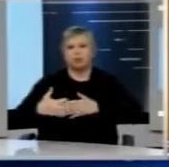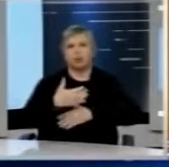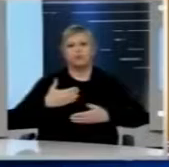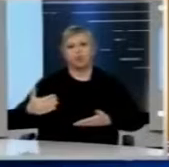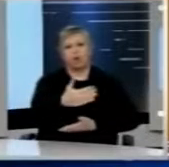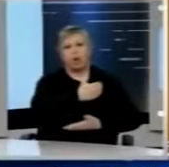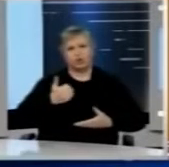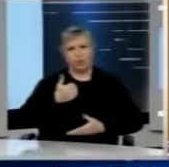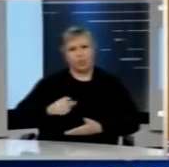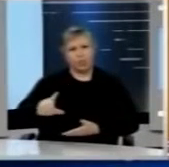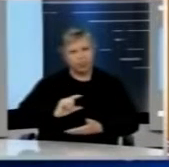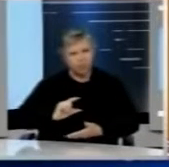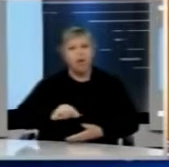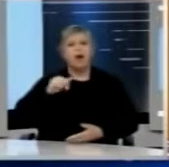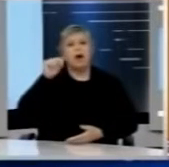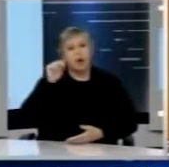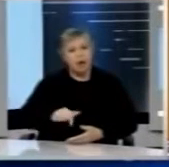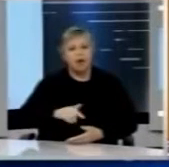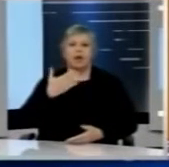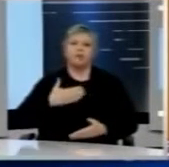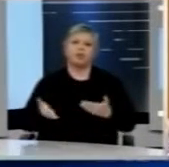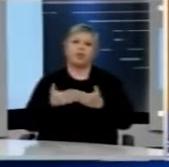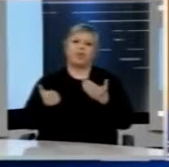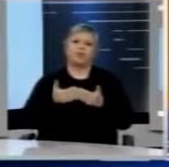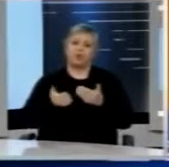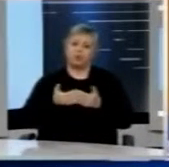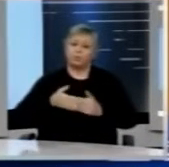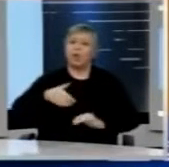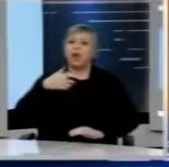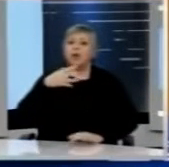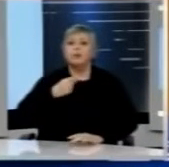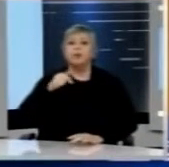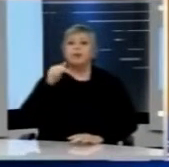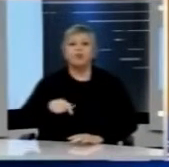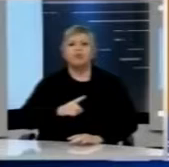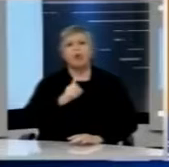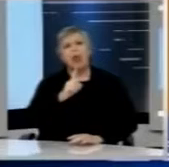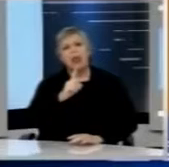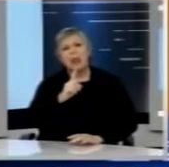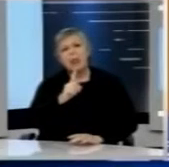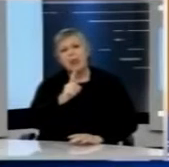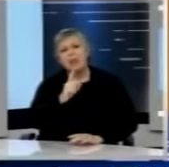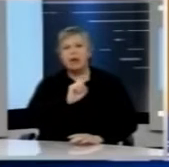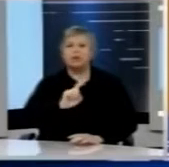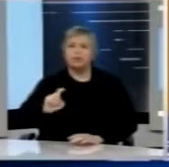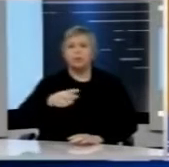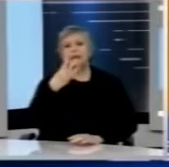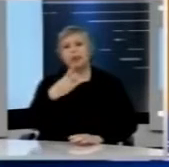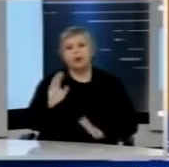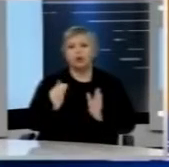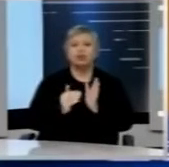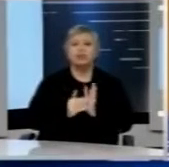αφορά περίπου σε 1,3 με 1,4 εκατομμύρια νοικοκυριά, περίπου δηλαδή